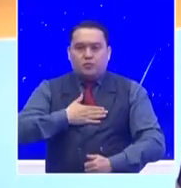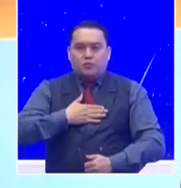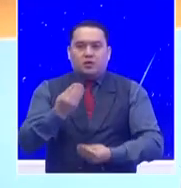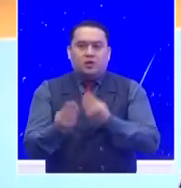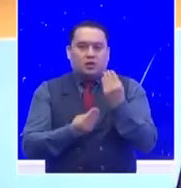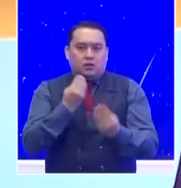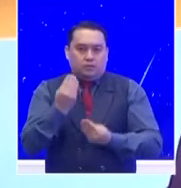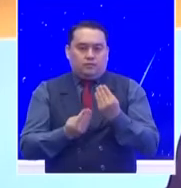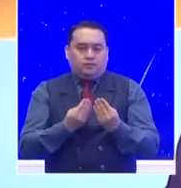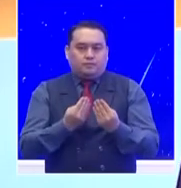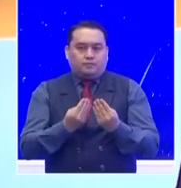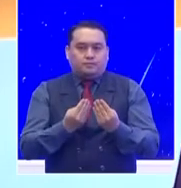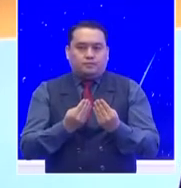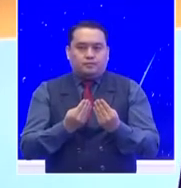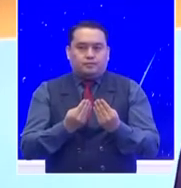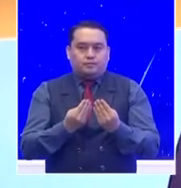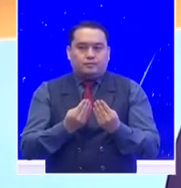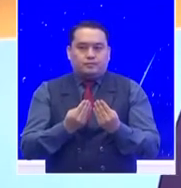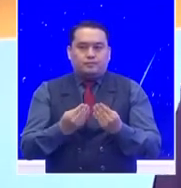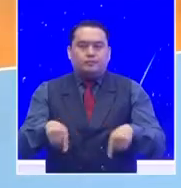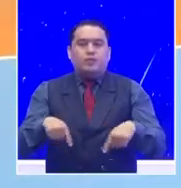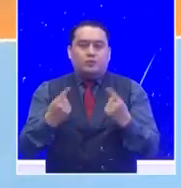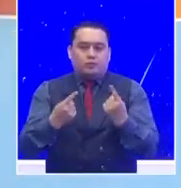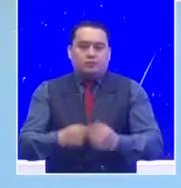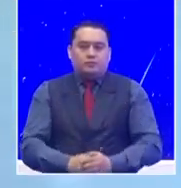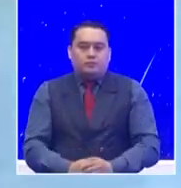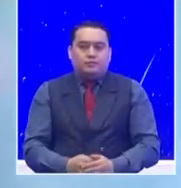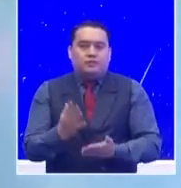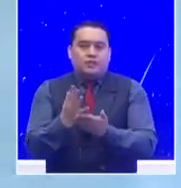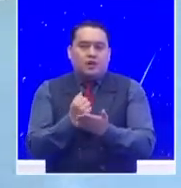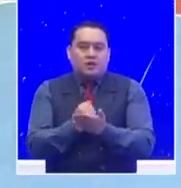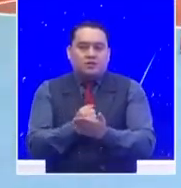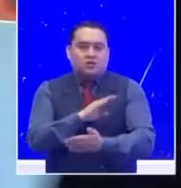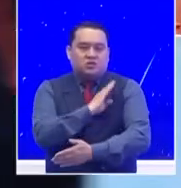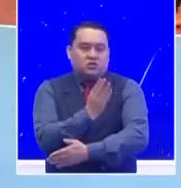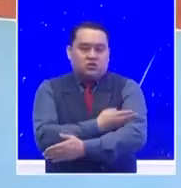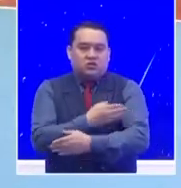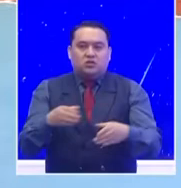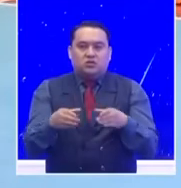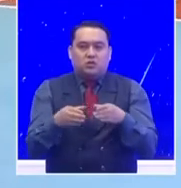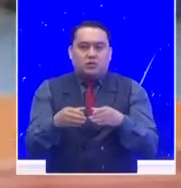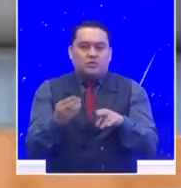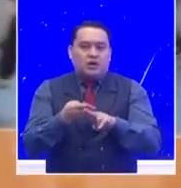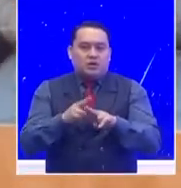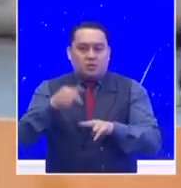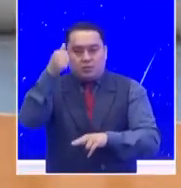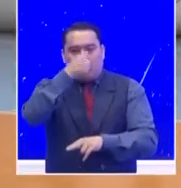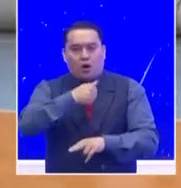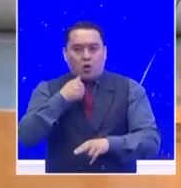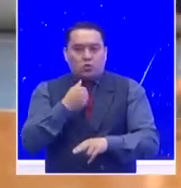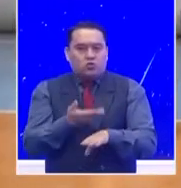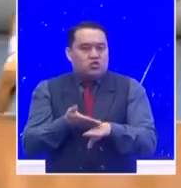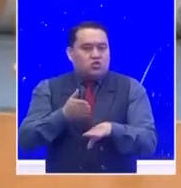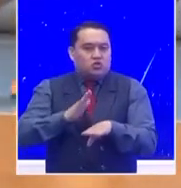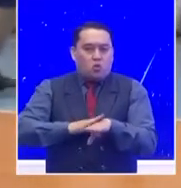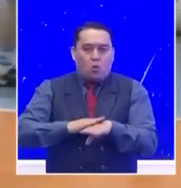играть и повышать свой уровень игры. Сохранить звание сильнейшего команде «Спортмедиа» в этом сезоне будет весьма